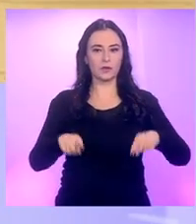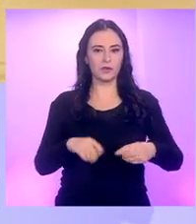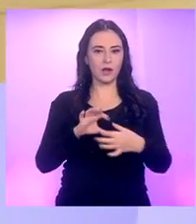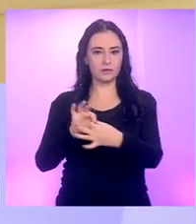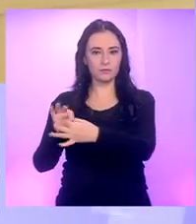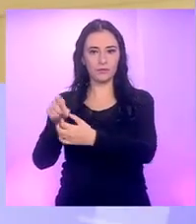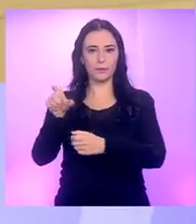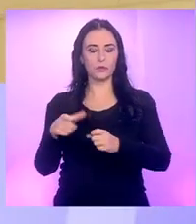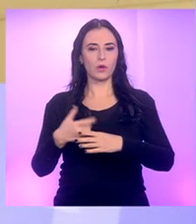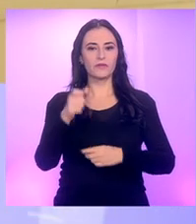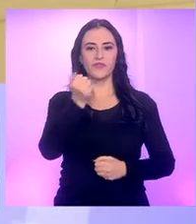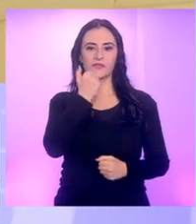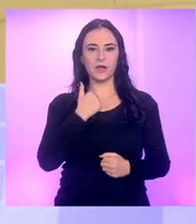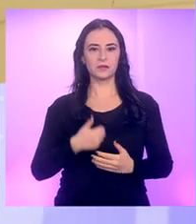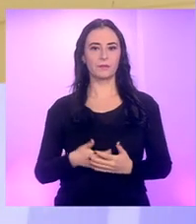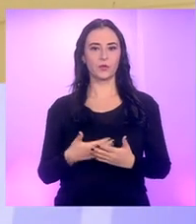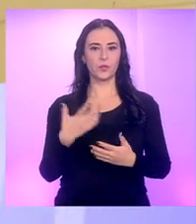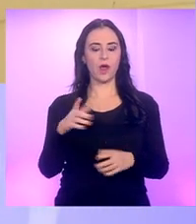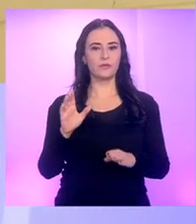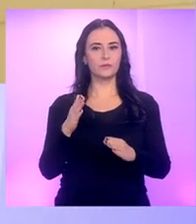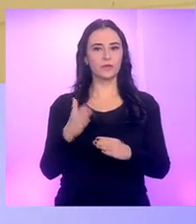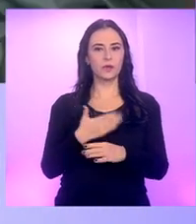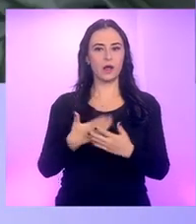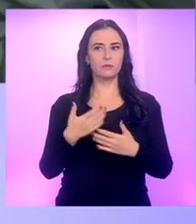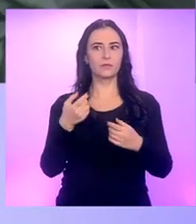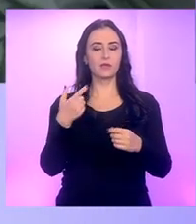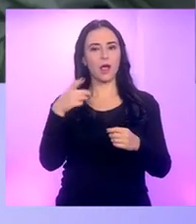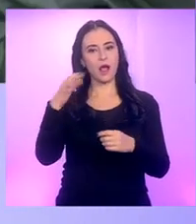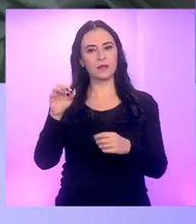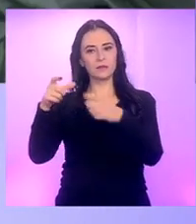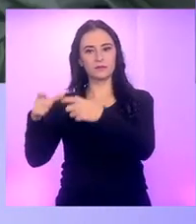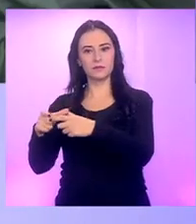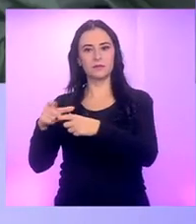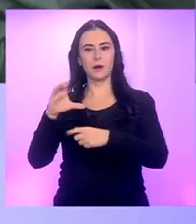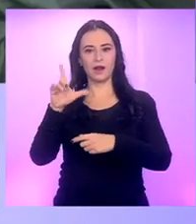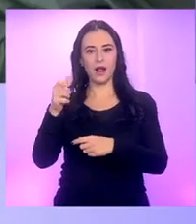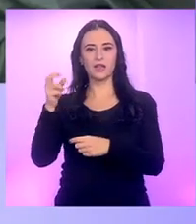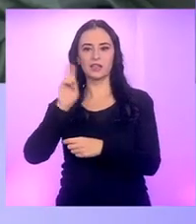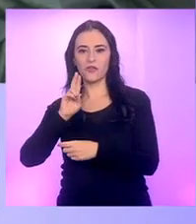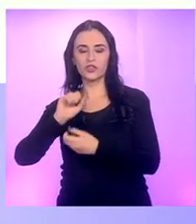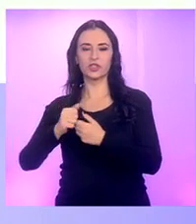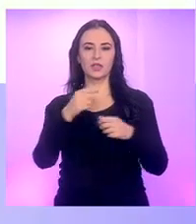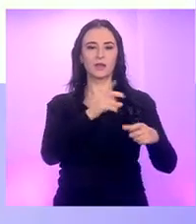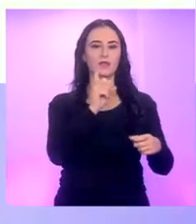aceste persoane acasă. Sunt persoane care locuiau în județele Dâmbovița și Prahova. Au fost scrise